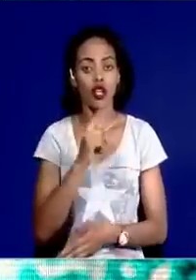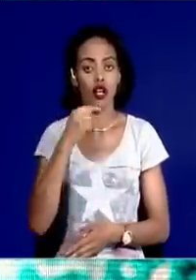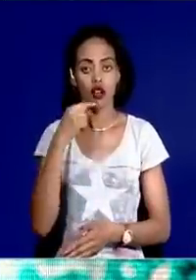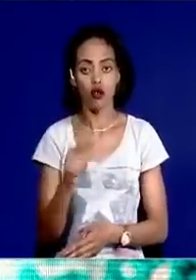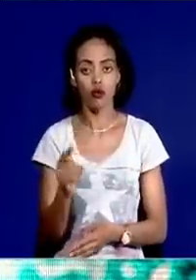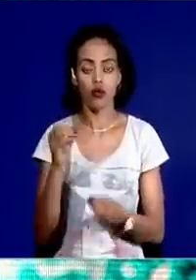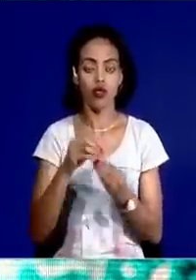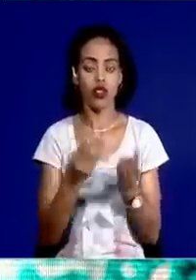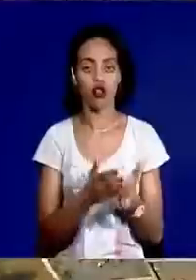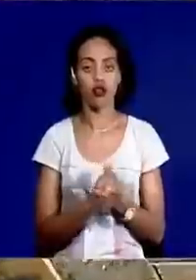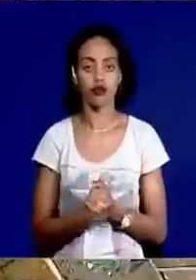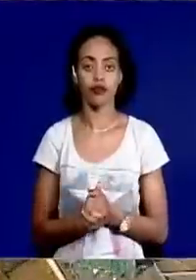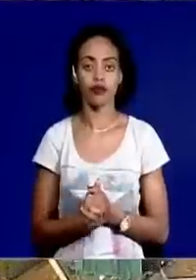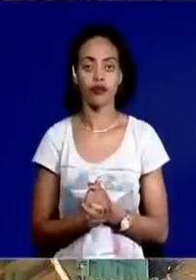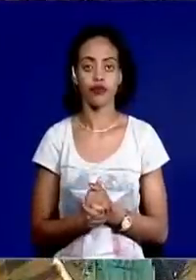لنا